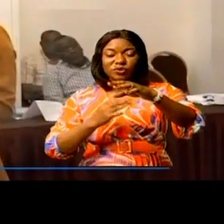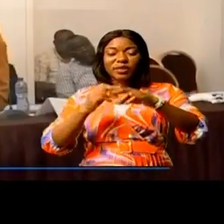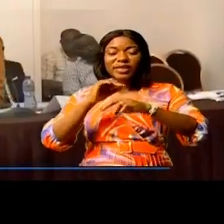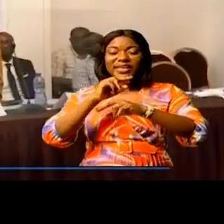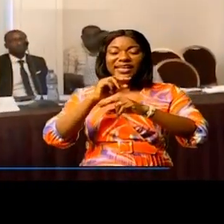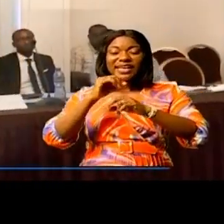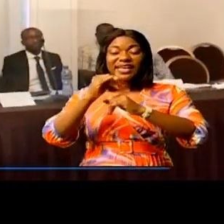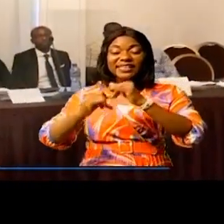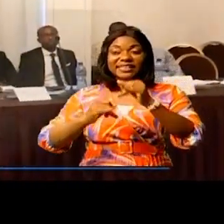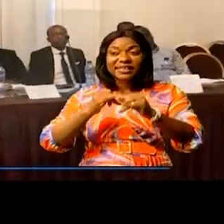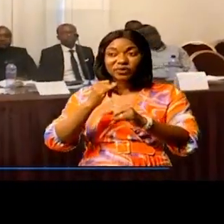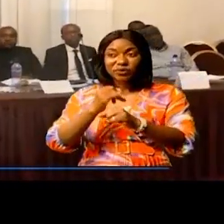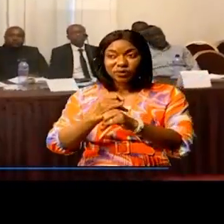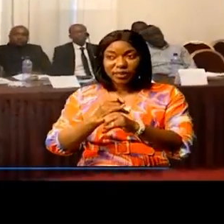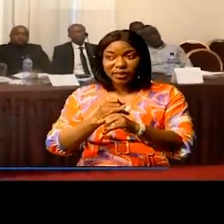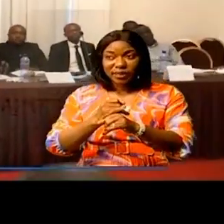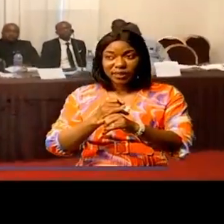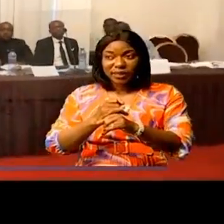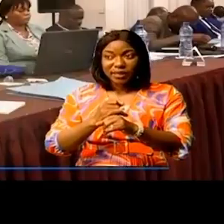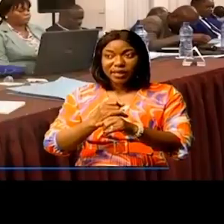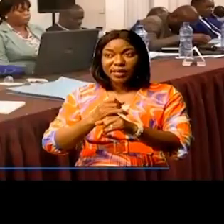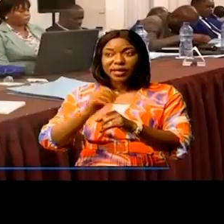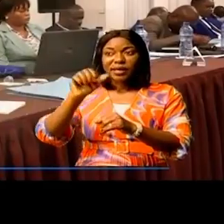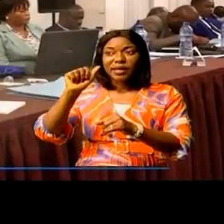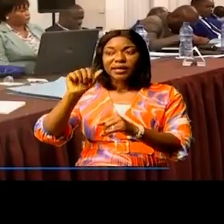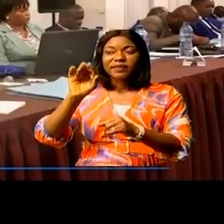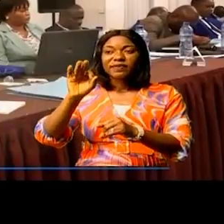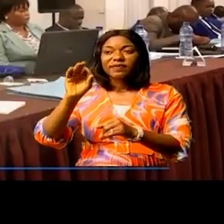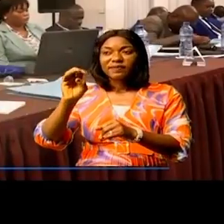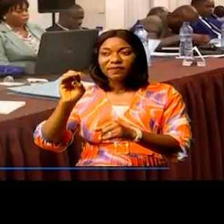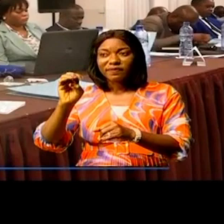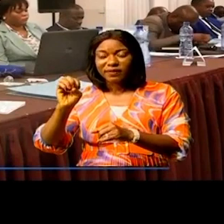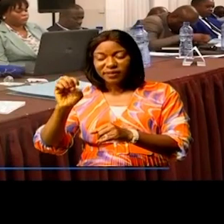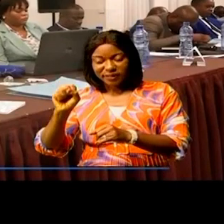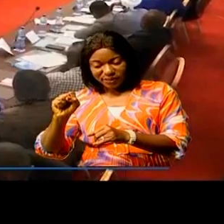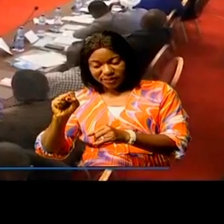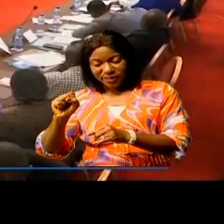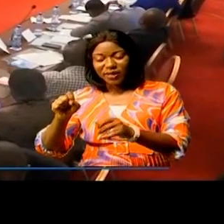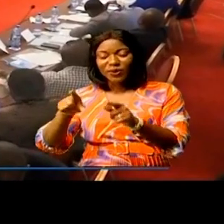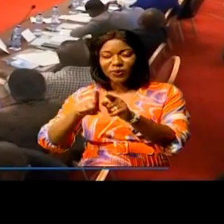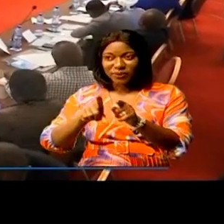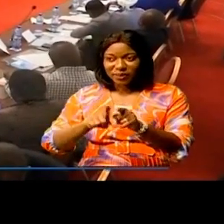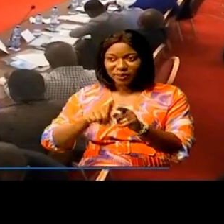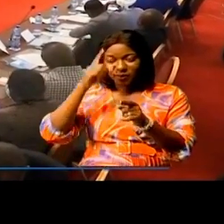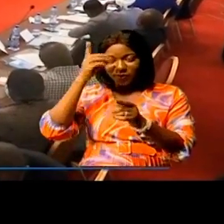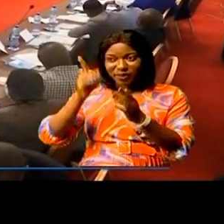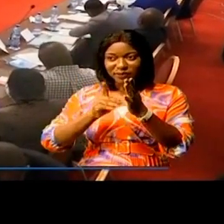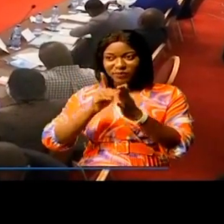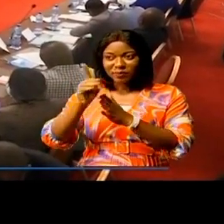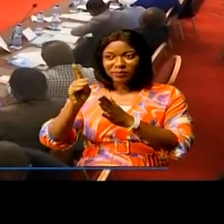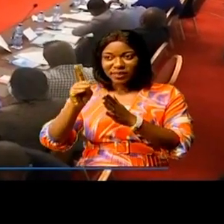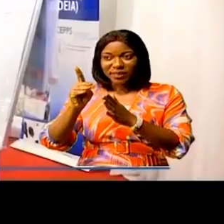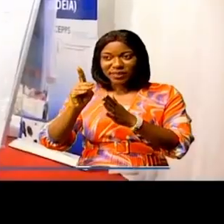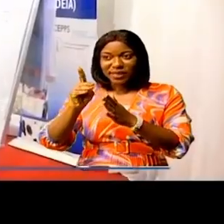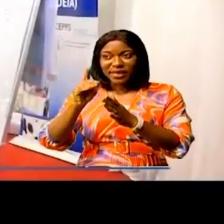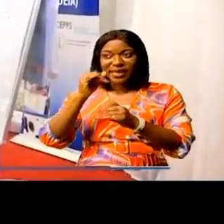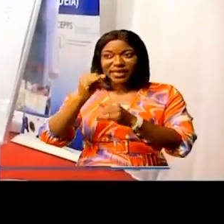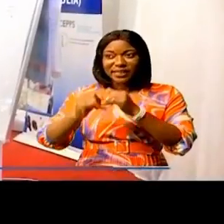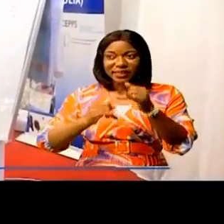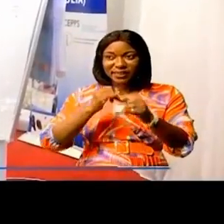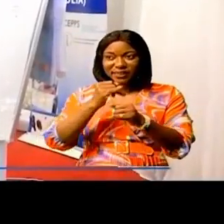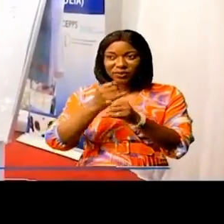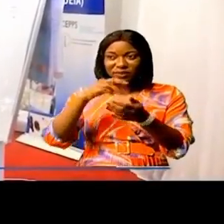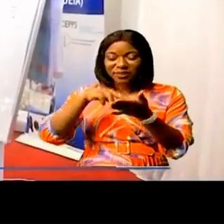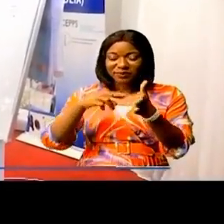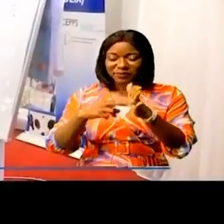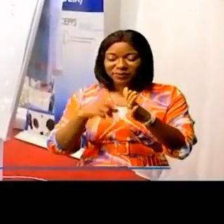électoraux AIFES, avec l'appui financier de l'Agence des États-Unis pour le développement international, s'est articulée sur plusieurs modules